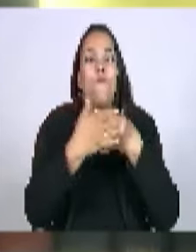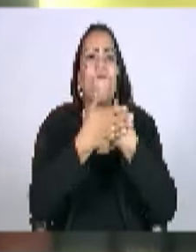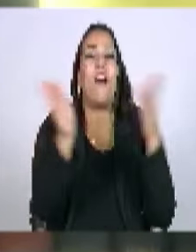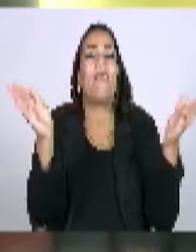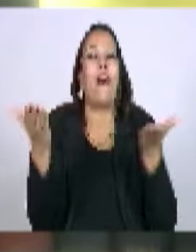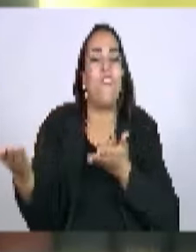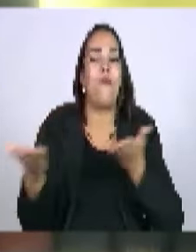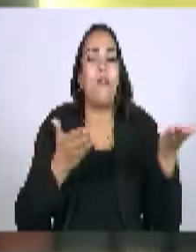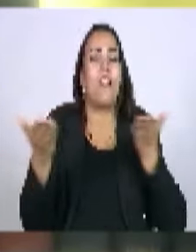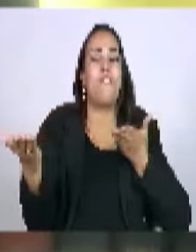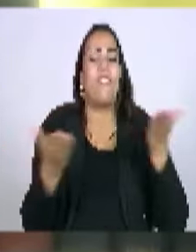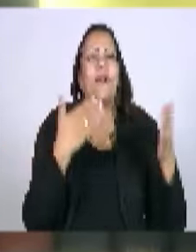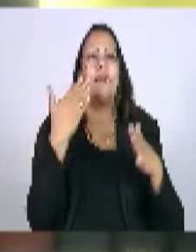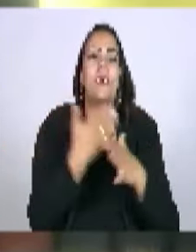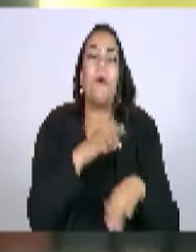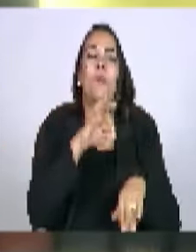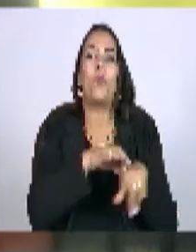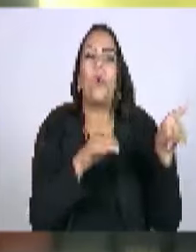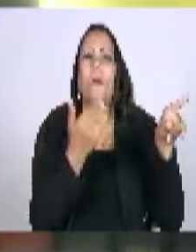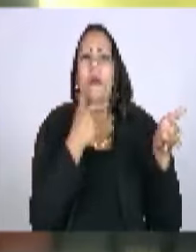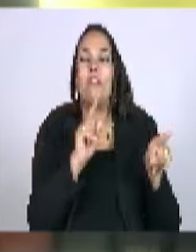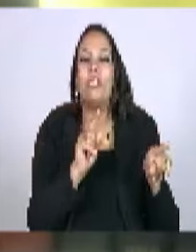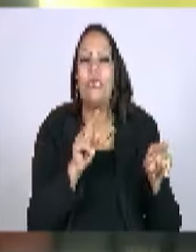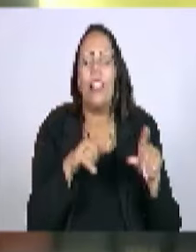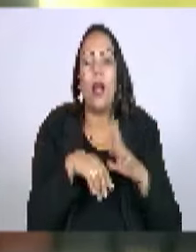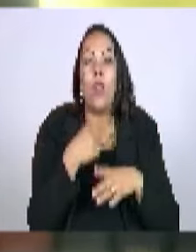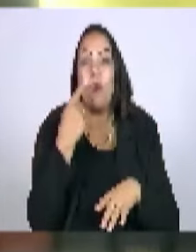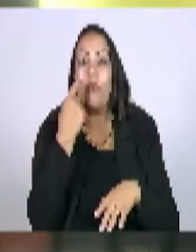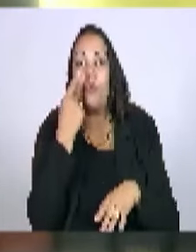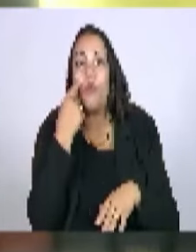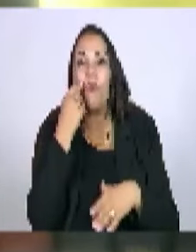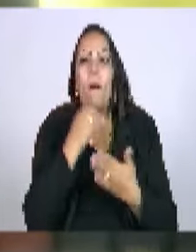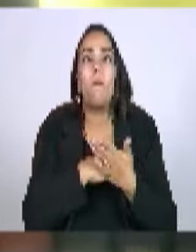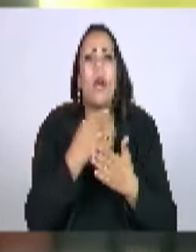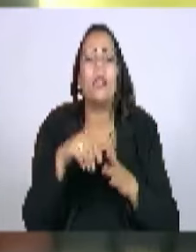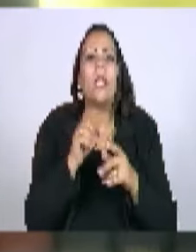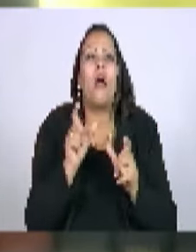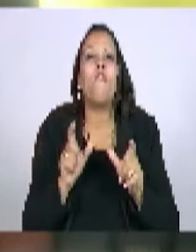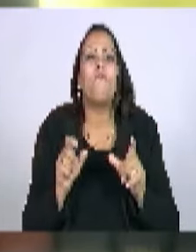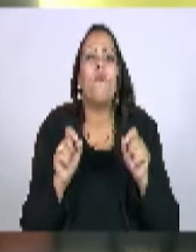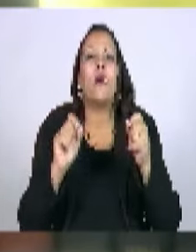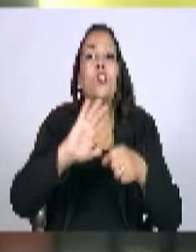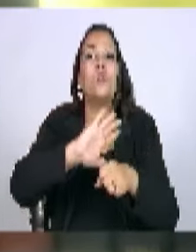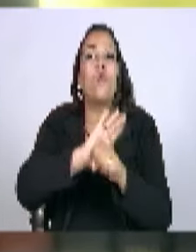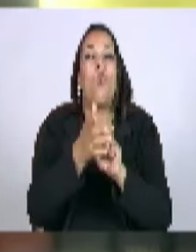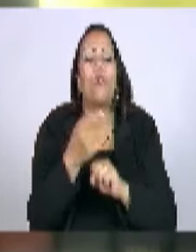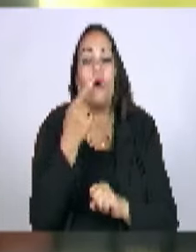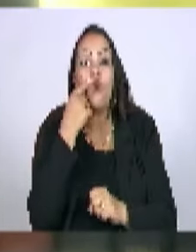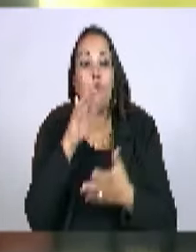ده لانها عندها نقص واكتشفته بالذات بعد موضوع فيروس كورونا